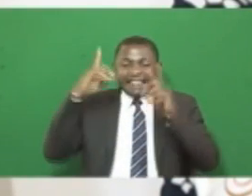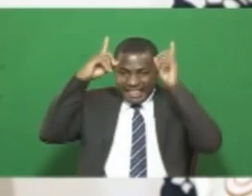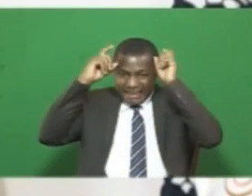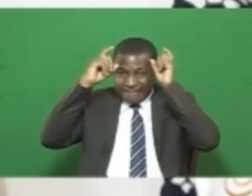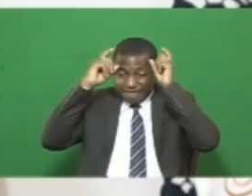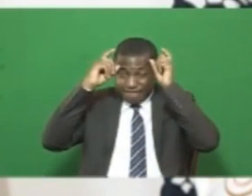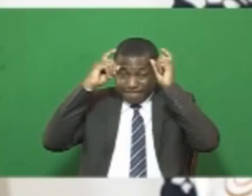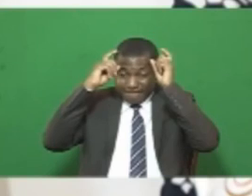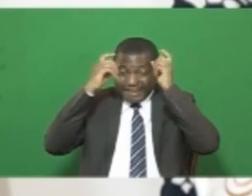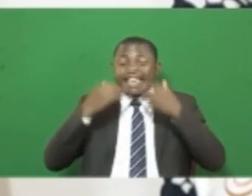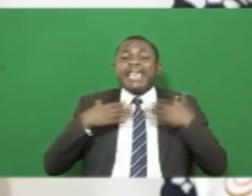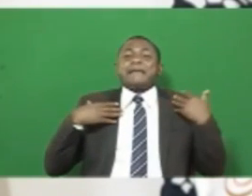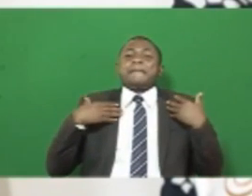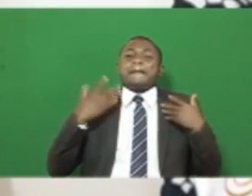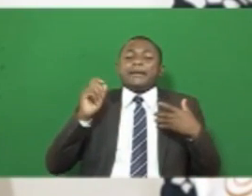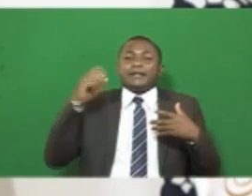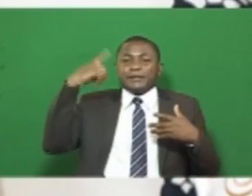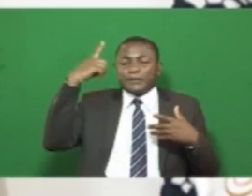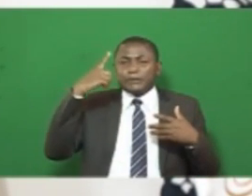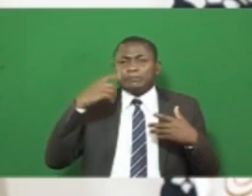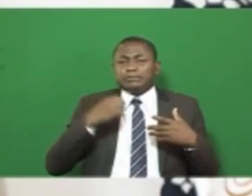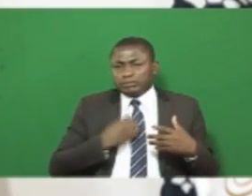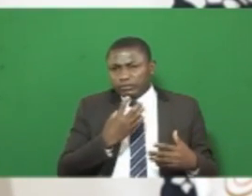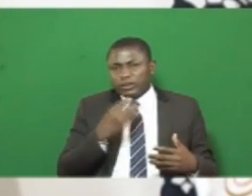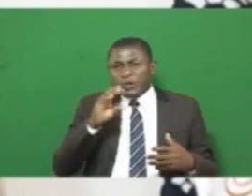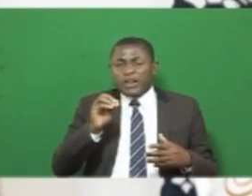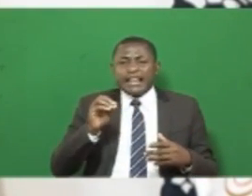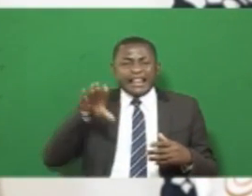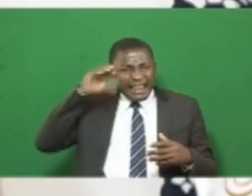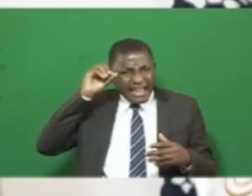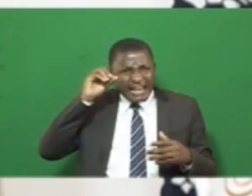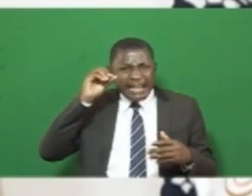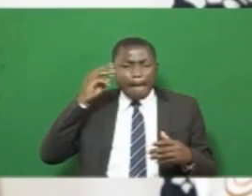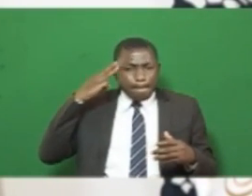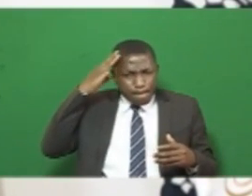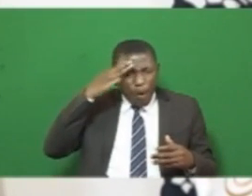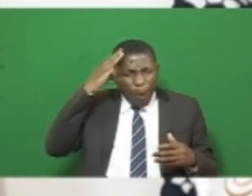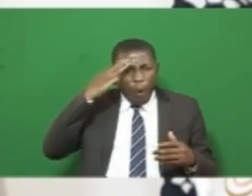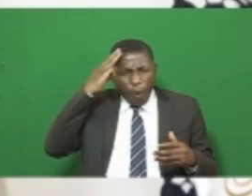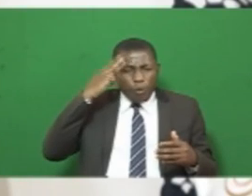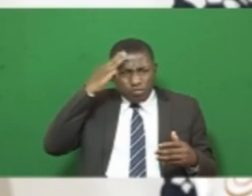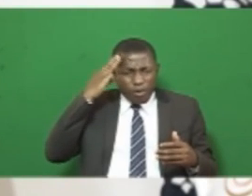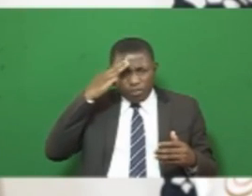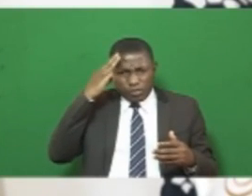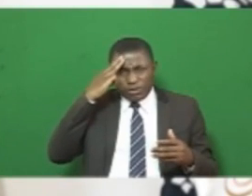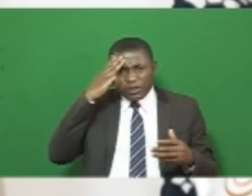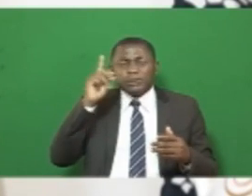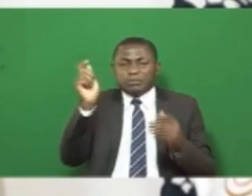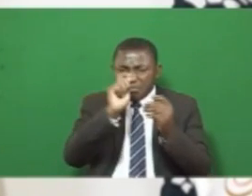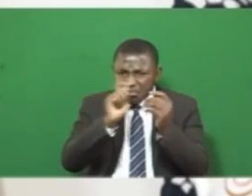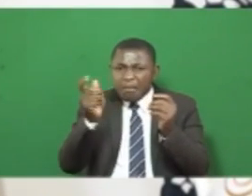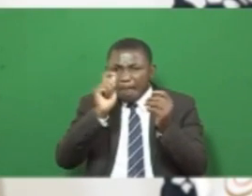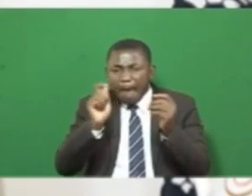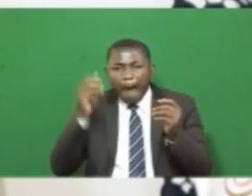tingwarire zvikuru matsamba apo. Ndo matsamba apo anombori nedambudziko rei. Matsamba apoka